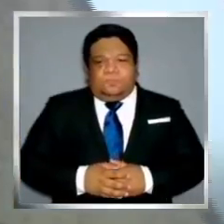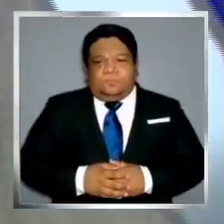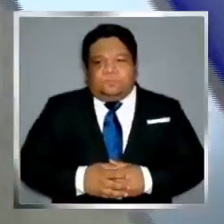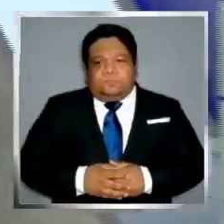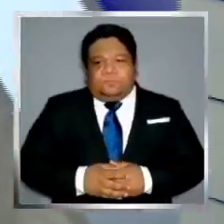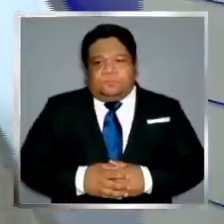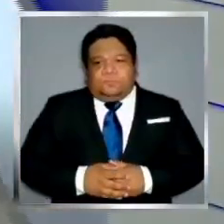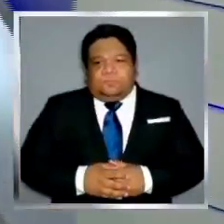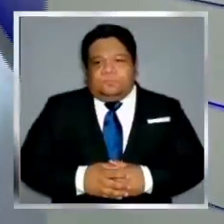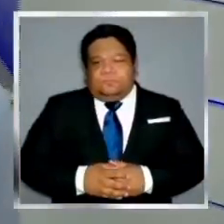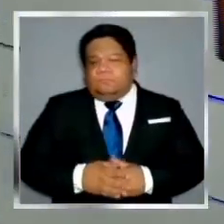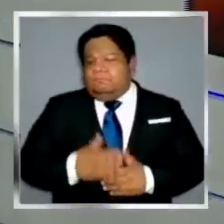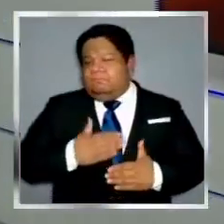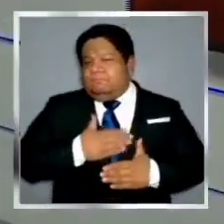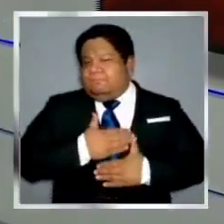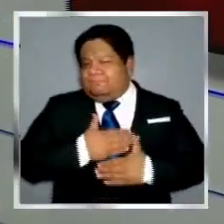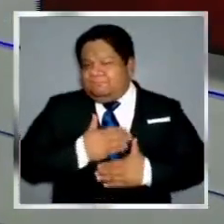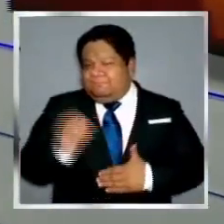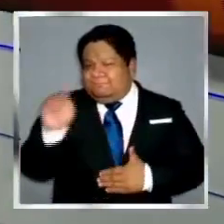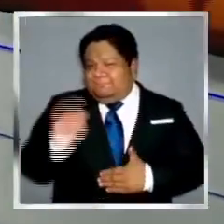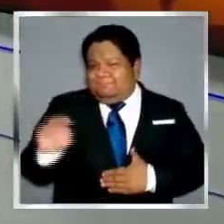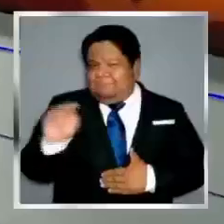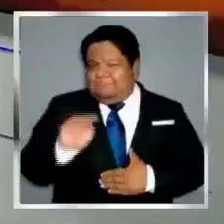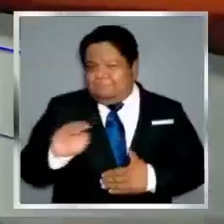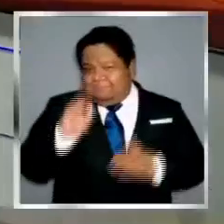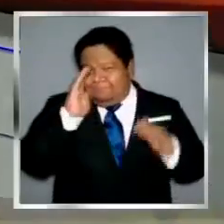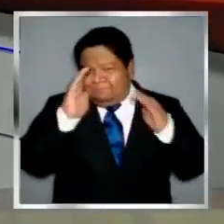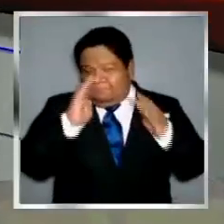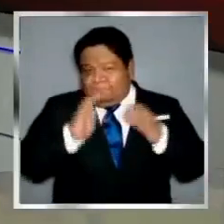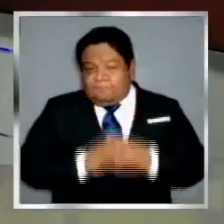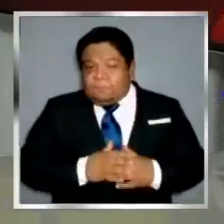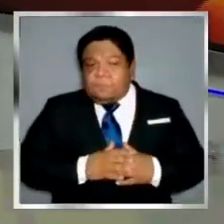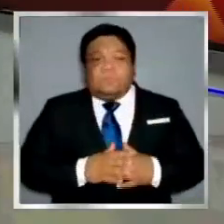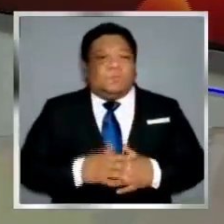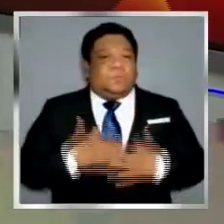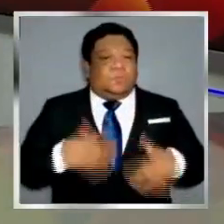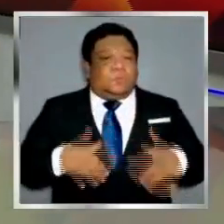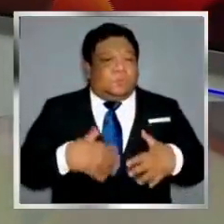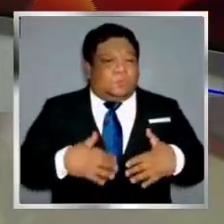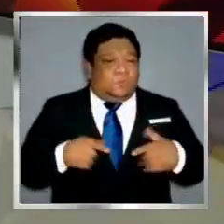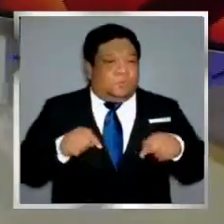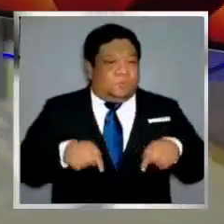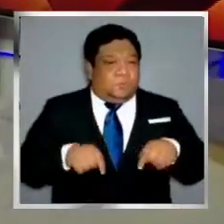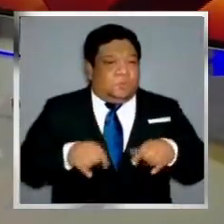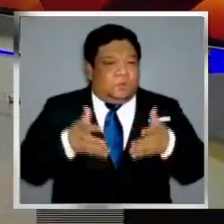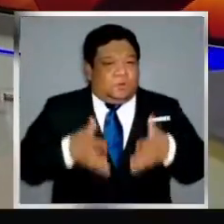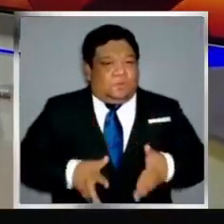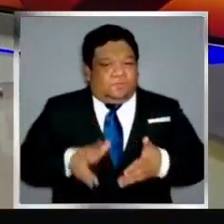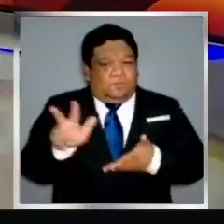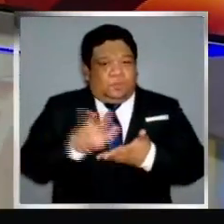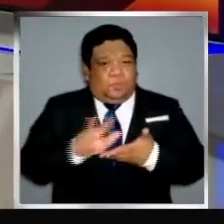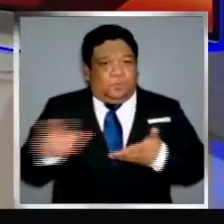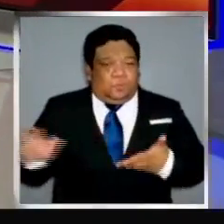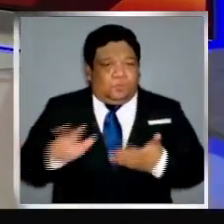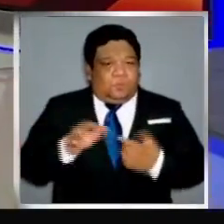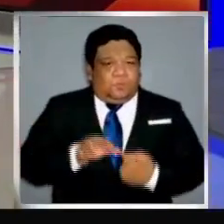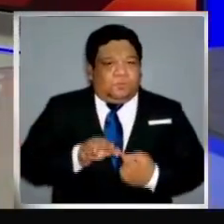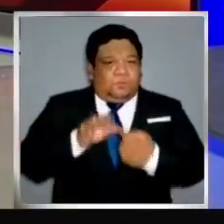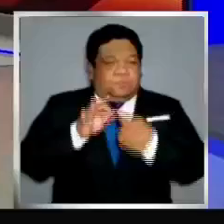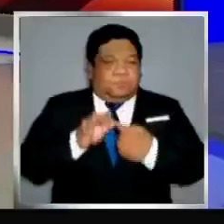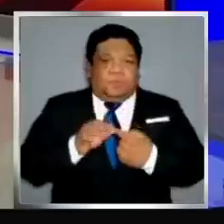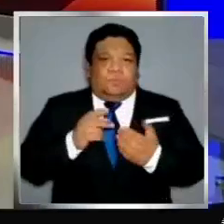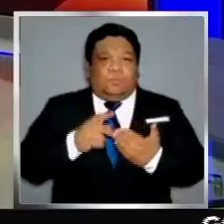Happy Monday, chikahan mga kapuso! Puno ng surprises and plot twists ang huling tatlong linggo ng special limited series na Maging Sino Ka